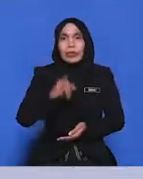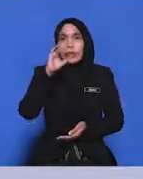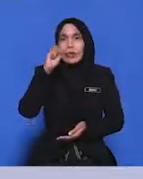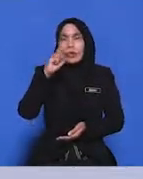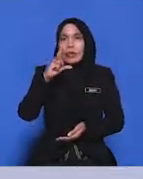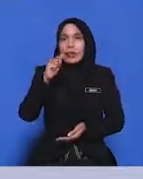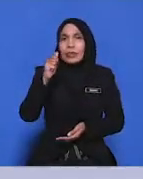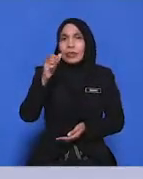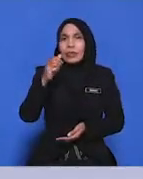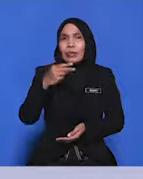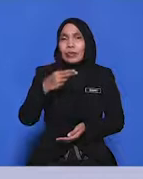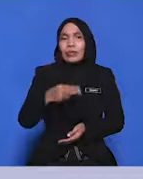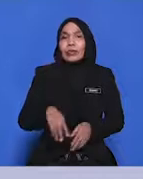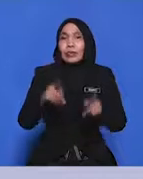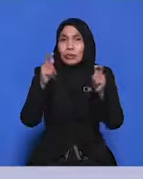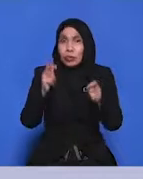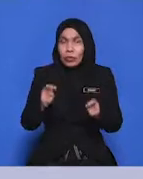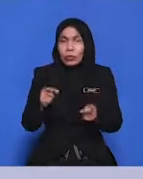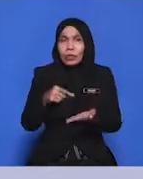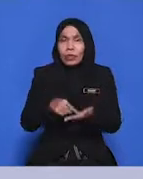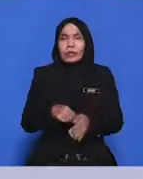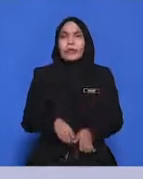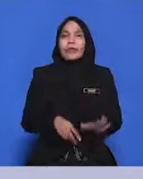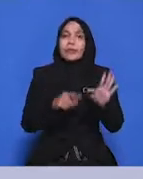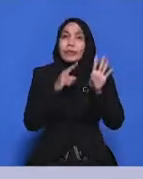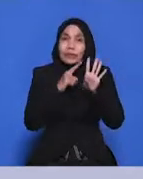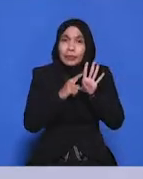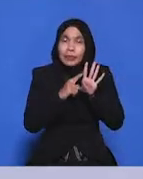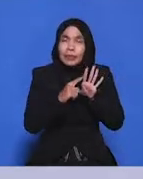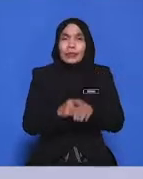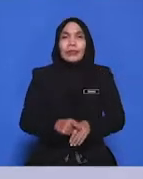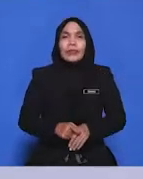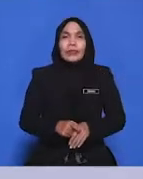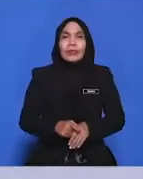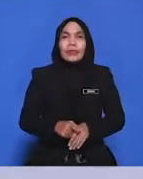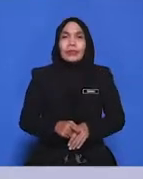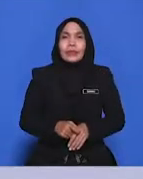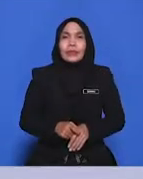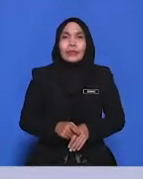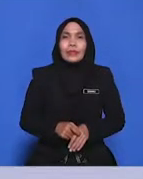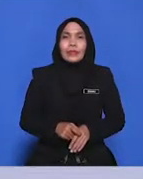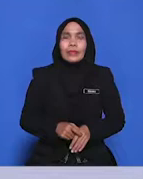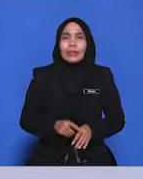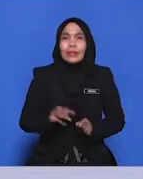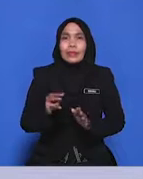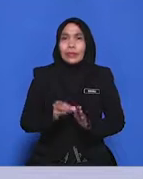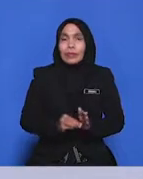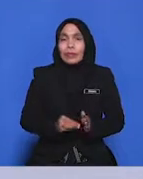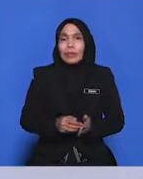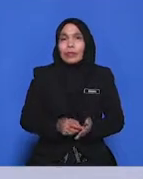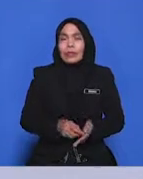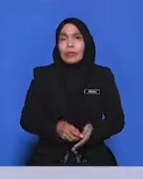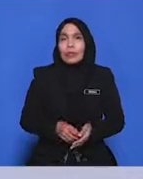Al-Afghani dengan terperinci. Dan keempat, iaitu yang terakhir, mencadangkan satu